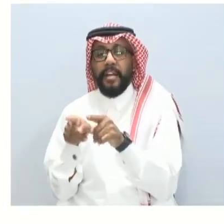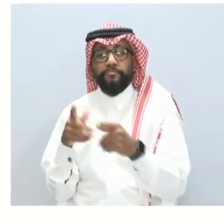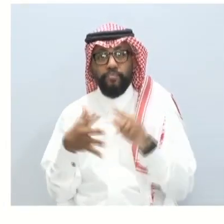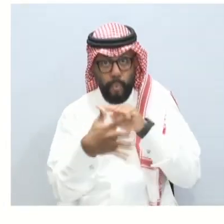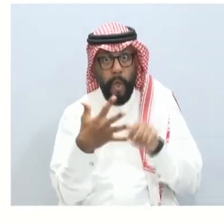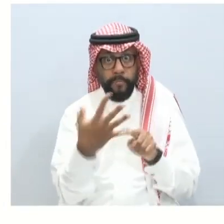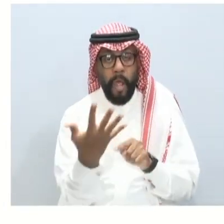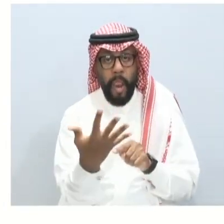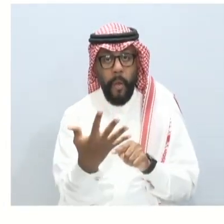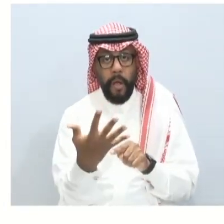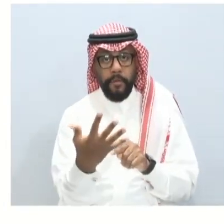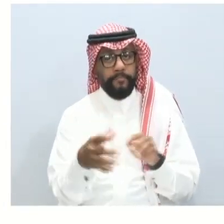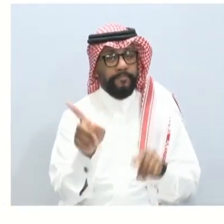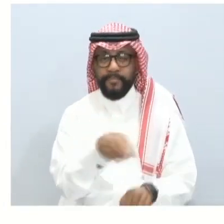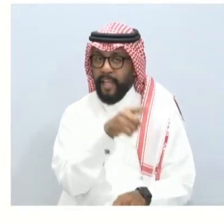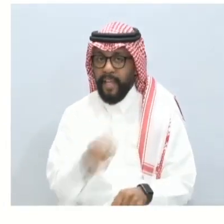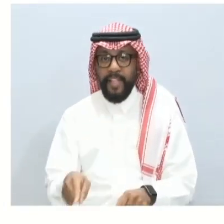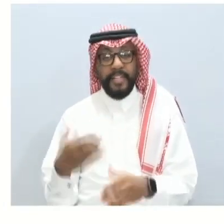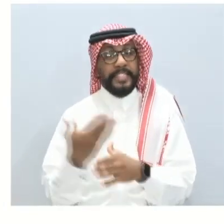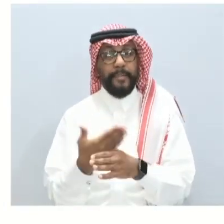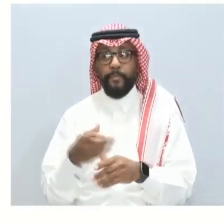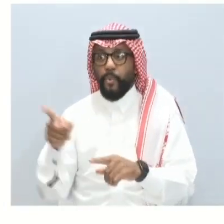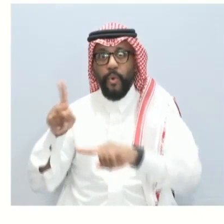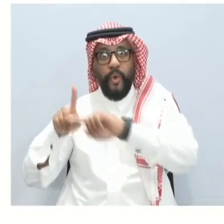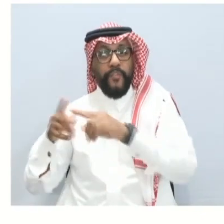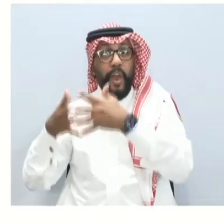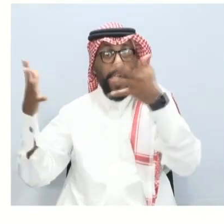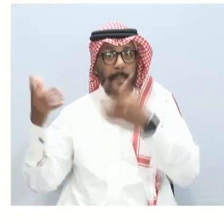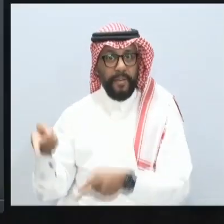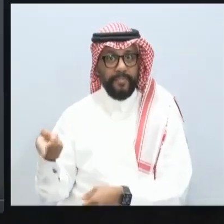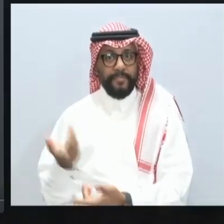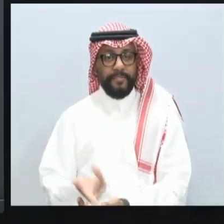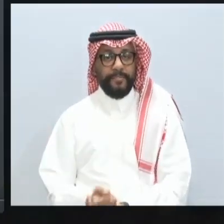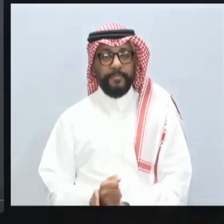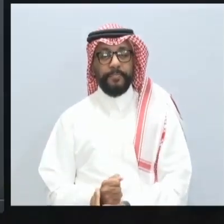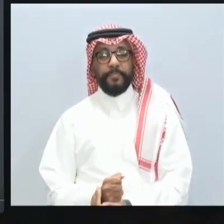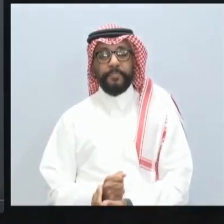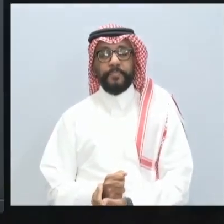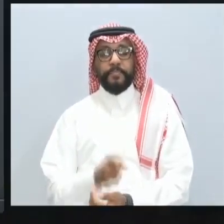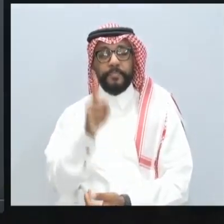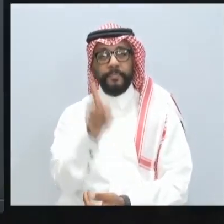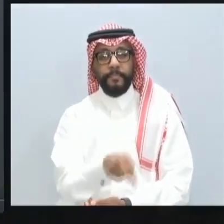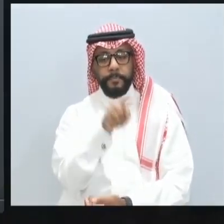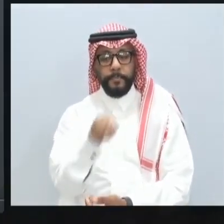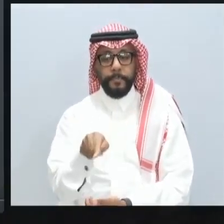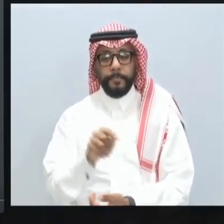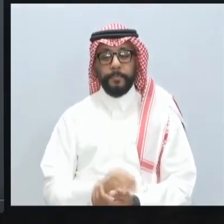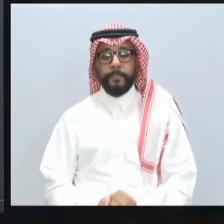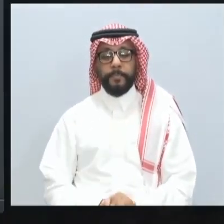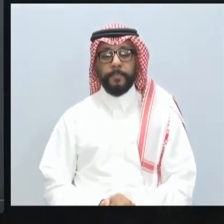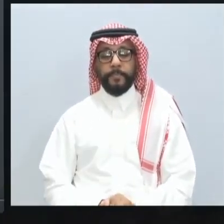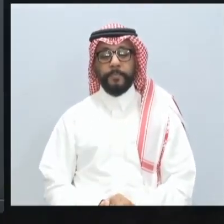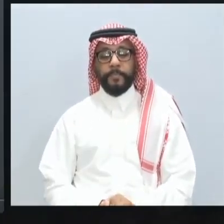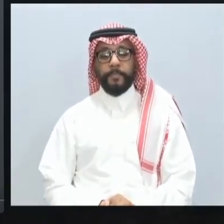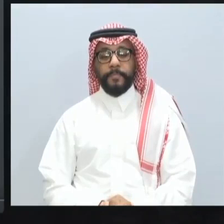خمسه انواع من انواع الكفر منها كفر التكذيب بلا شك ان العباره بلا شك